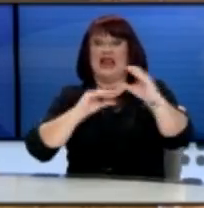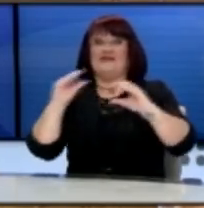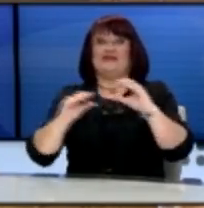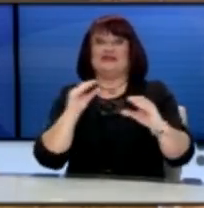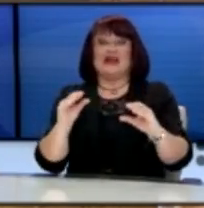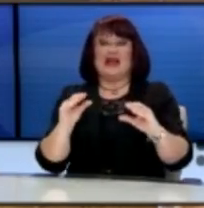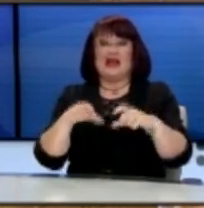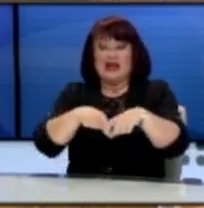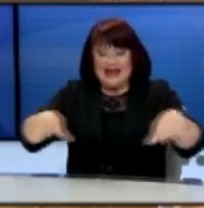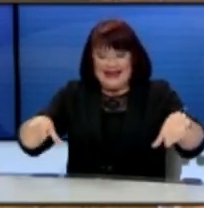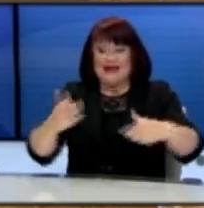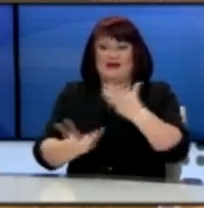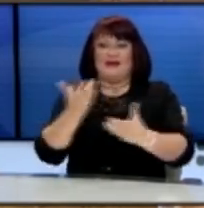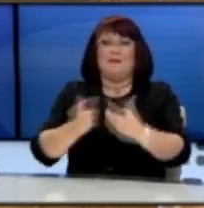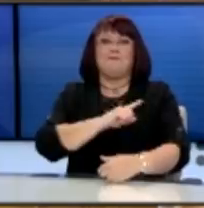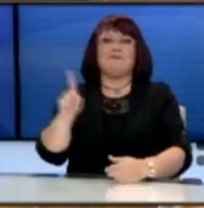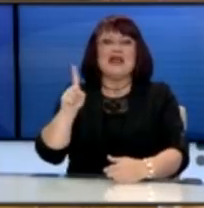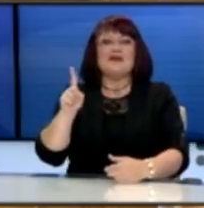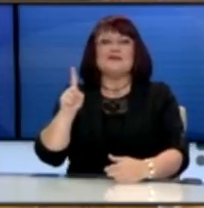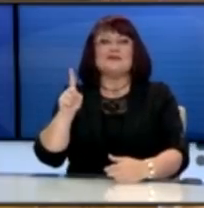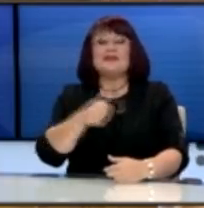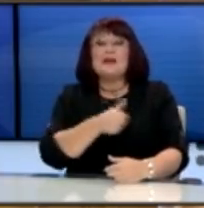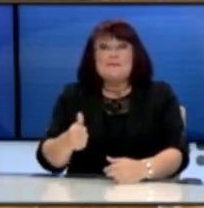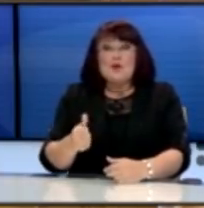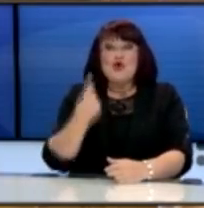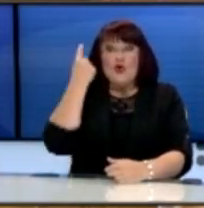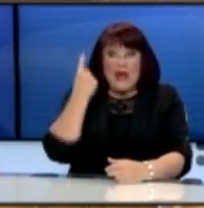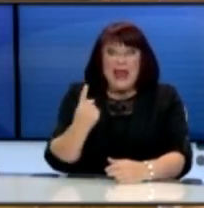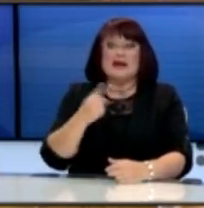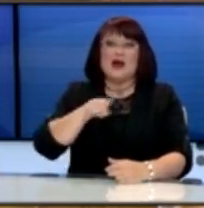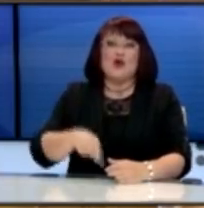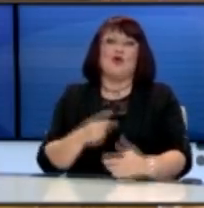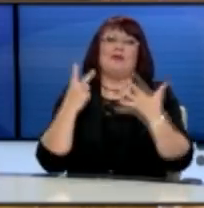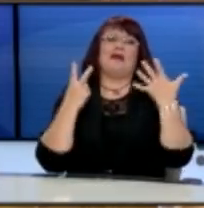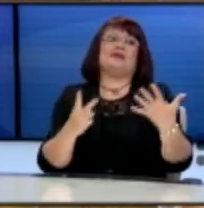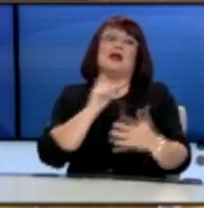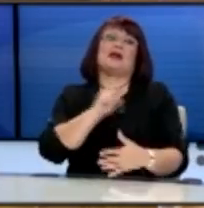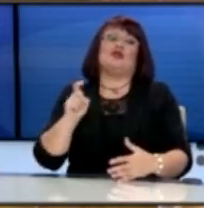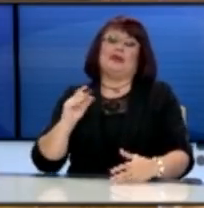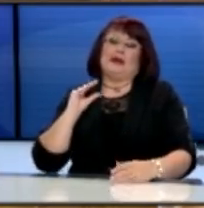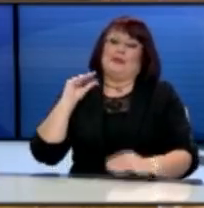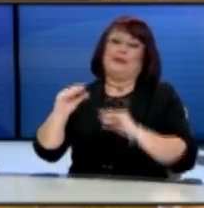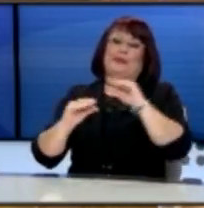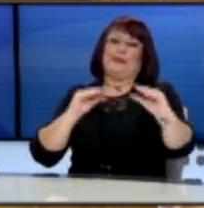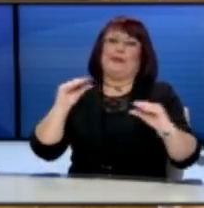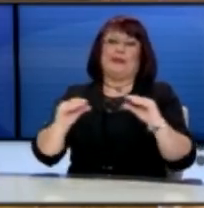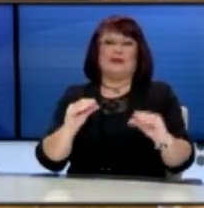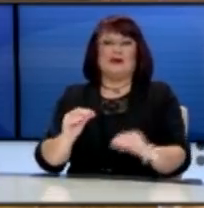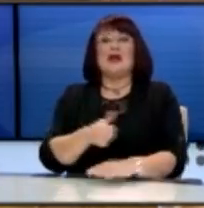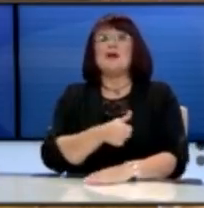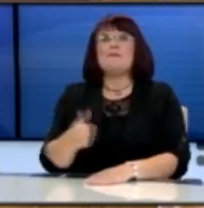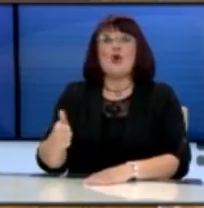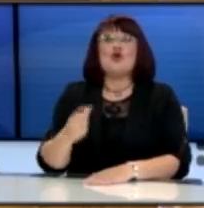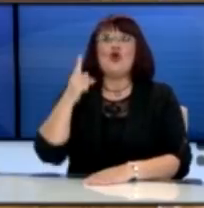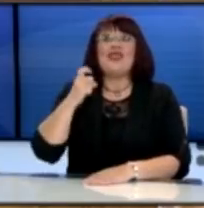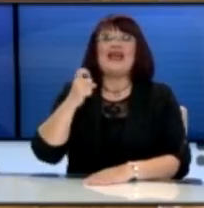έργα αντιπυρικής θωράκισης, πίστωσε μόλις 1,7 εκατομμύρια ευρώ, δηλαδή